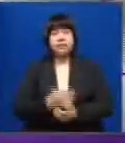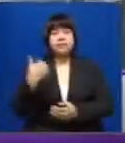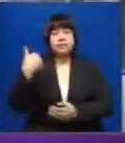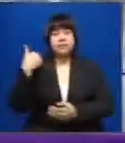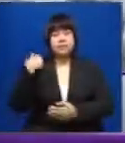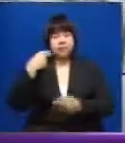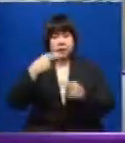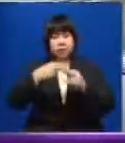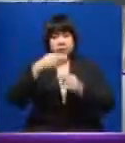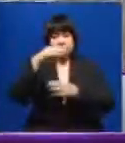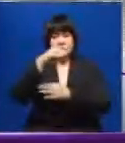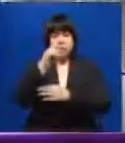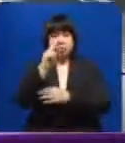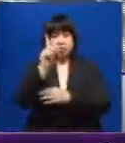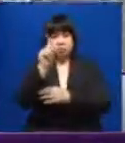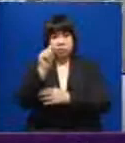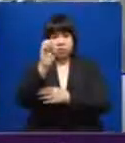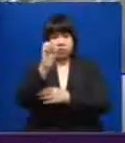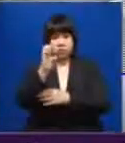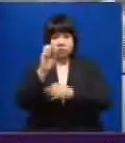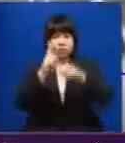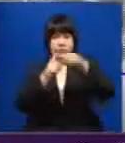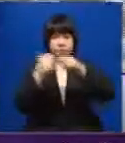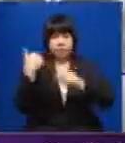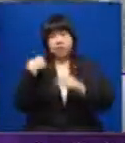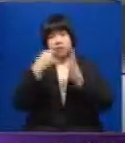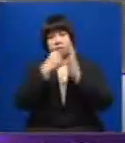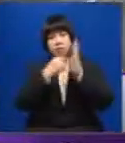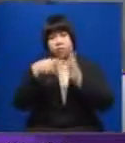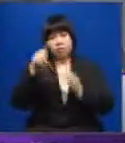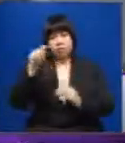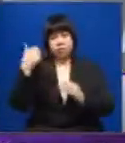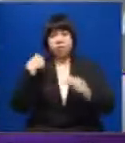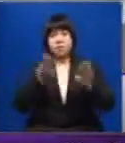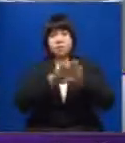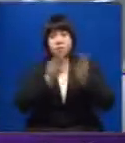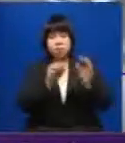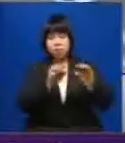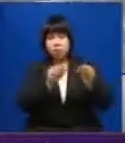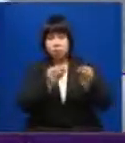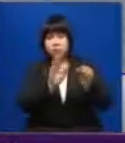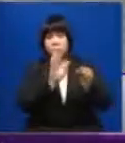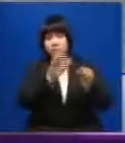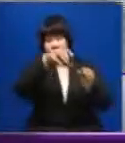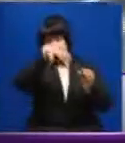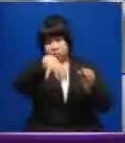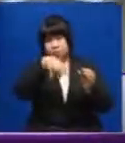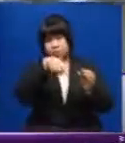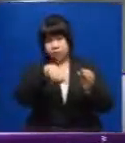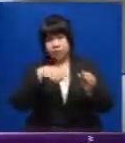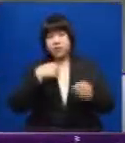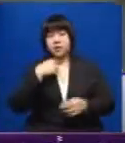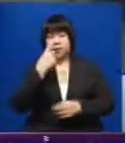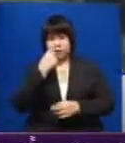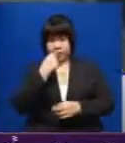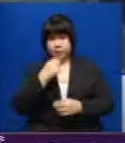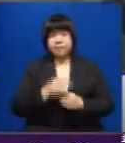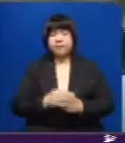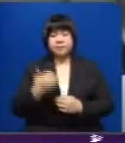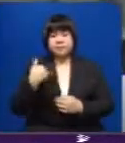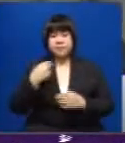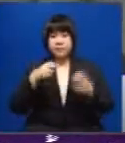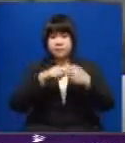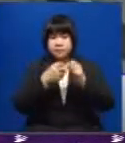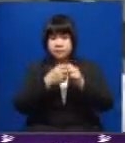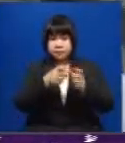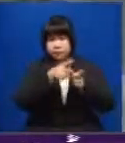คุณหรือโกตี๋แกนนำคนเสื้อแดงจังหวัดปทุมธานีที่ไปเปิดสถานีวิทยุของคนเสื้อแดงที่เกิดเหตุพบรอย